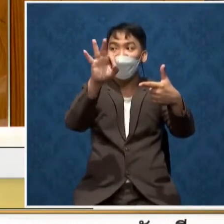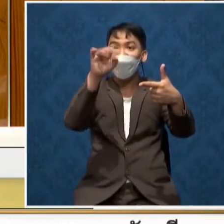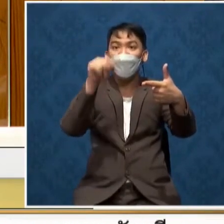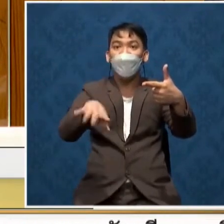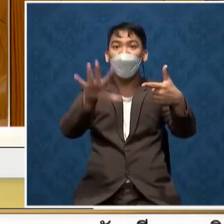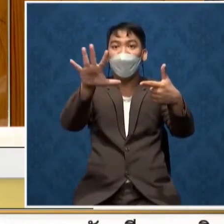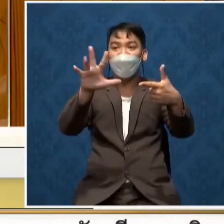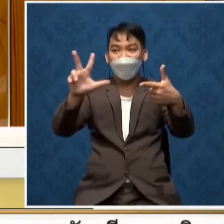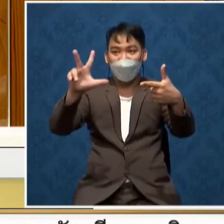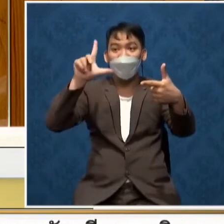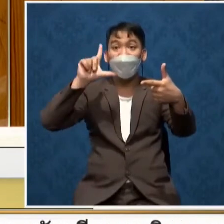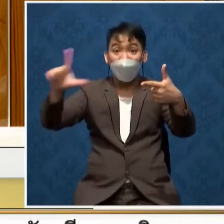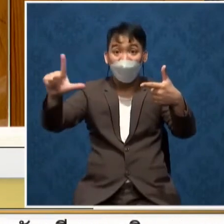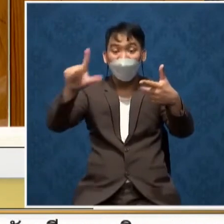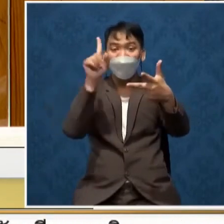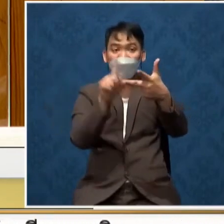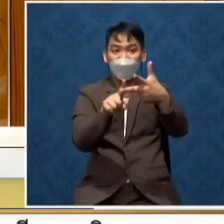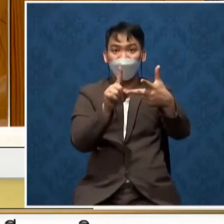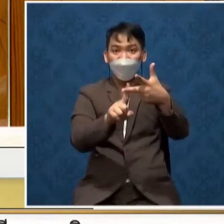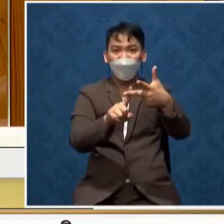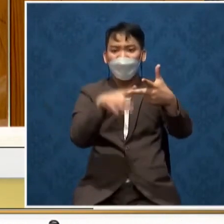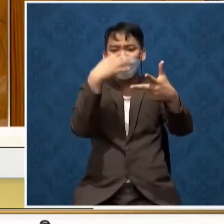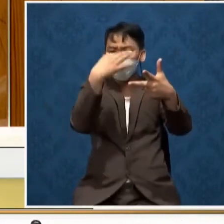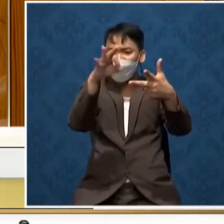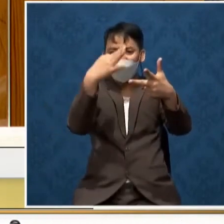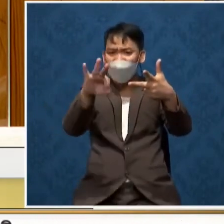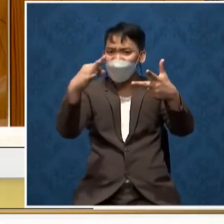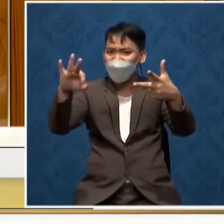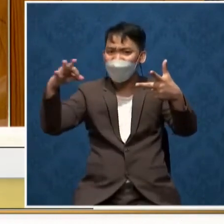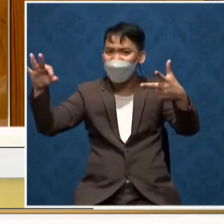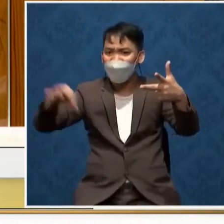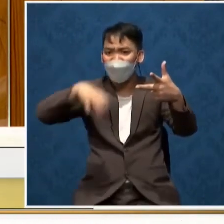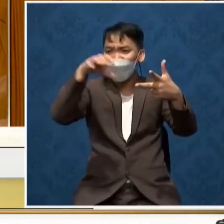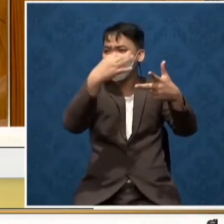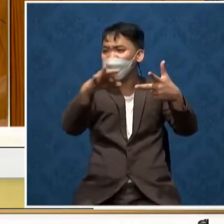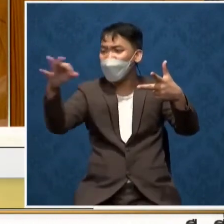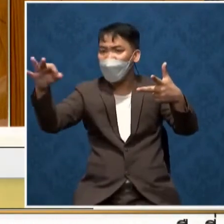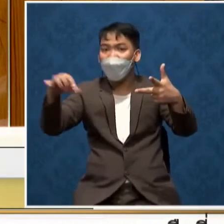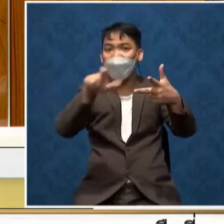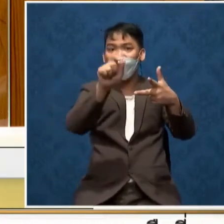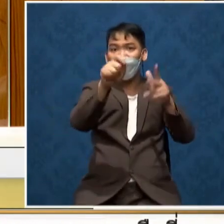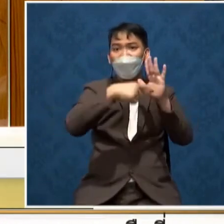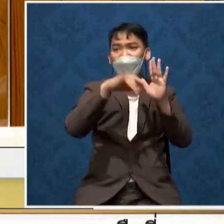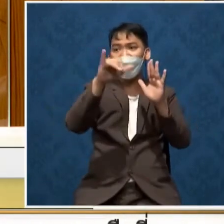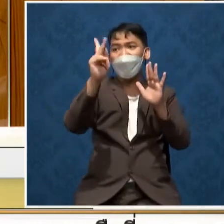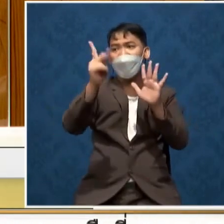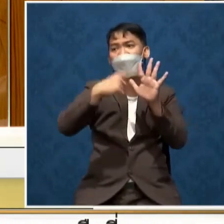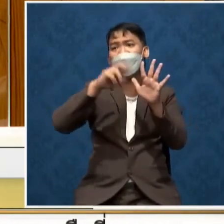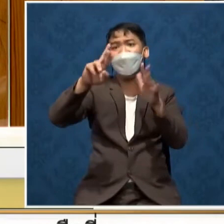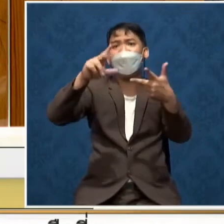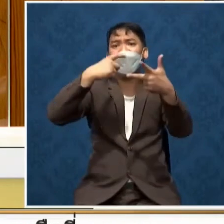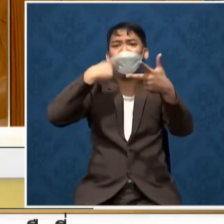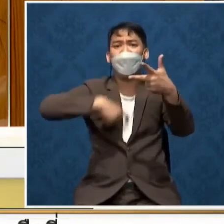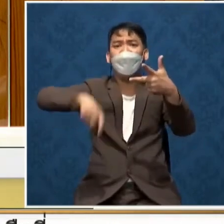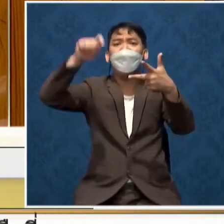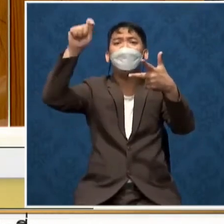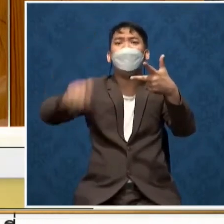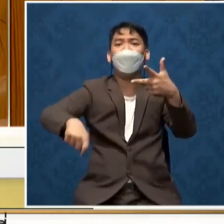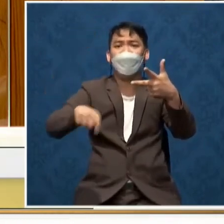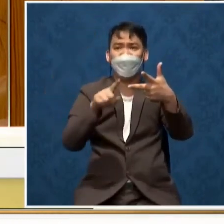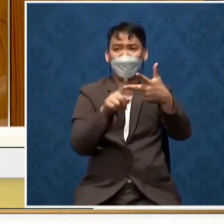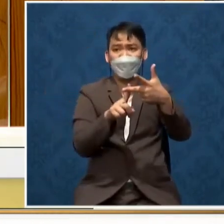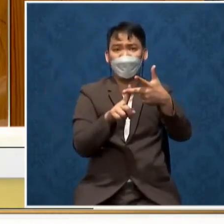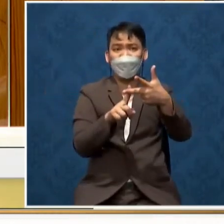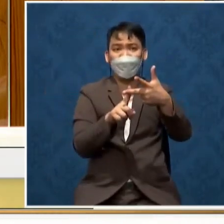949.53 ล้านบาทและองค์กรอิสระอื่นๆเช่นองค์กรอัยการนั้นก็ได้รับการจัดสรรนะครับจากกรรมาธิการ